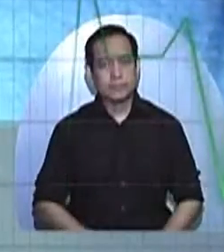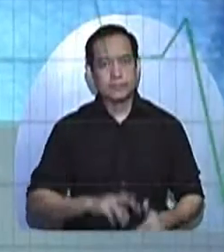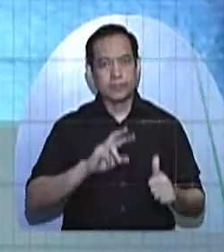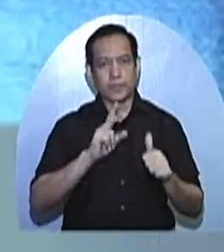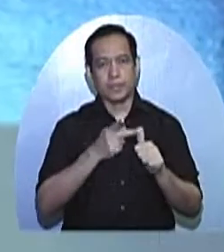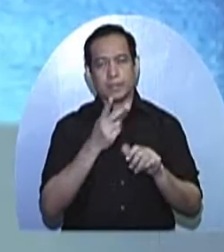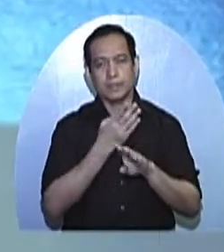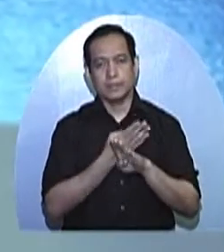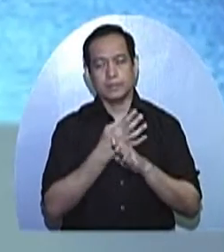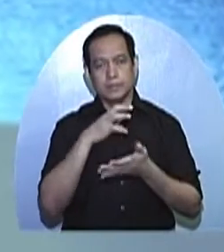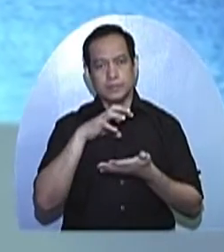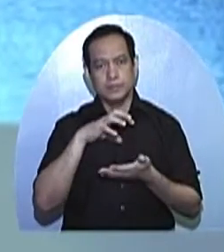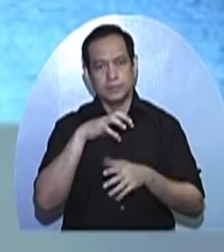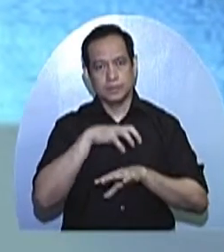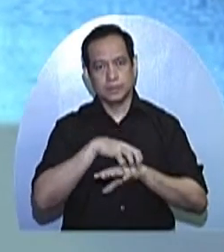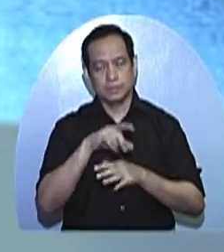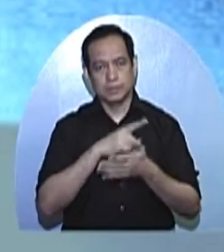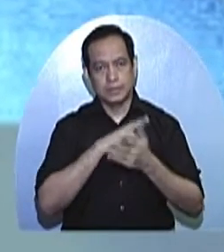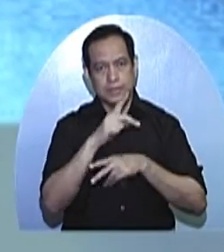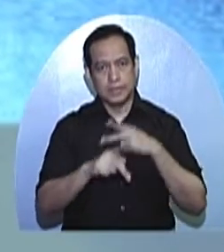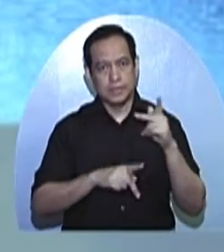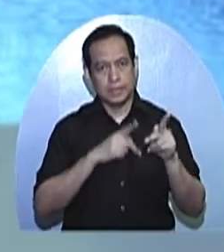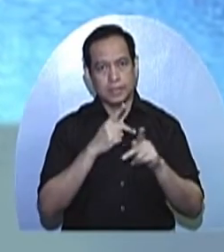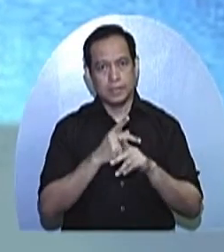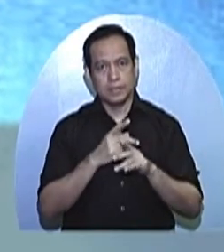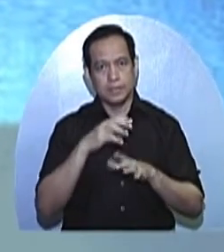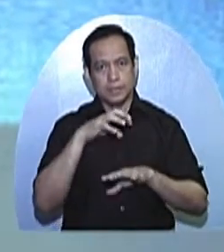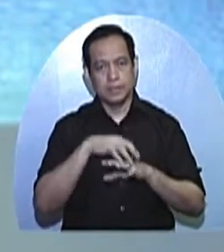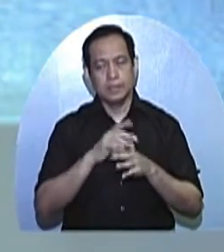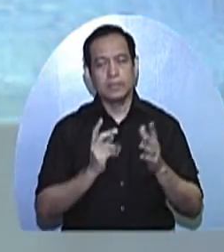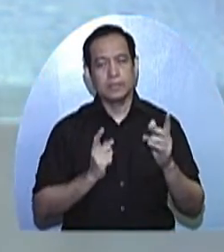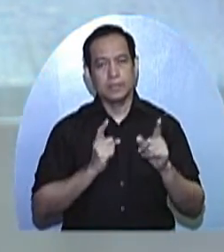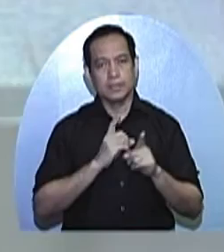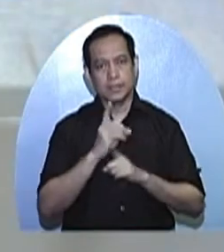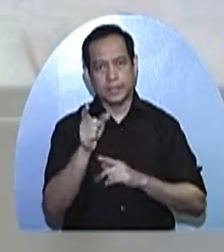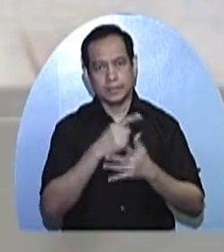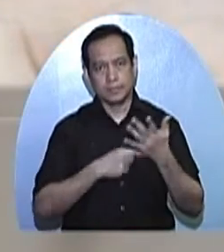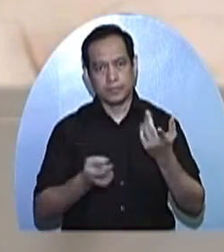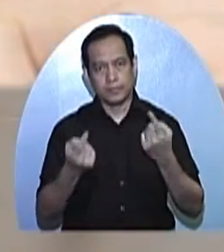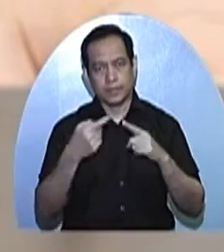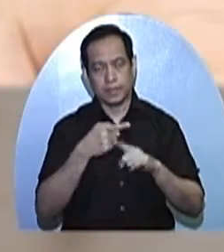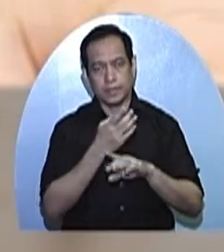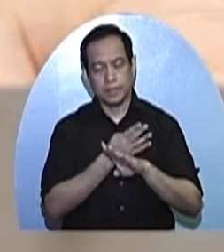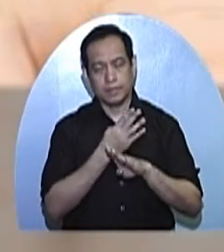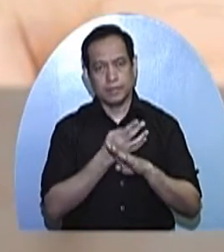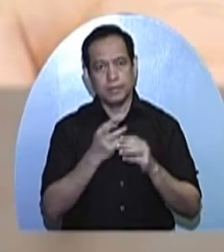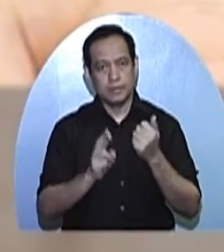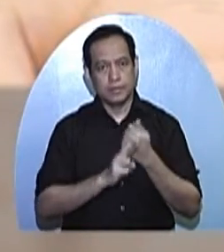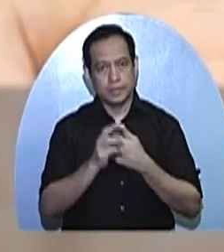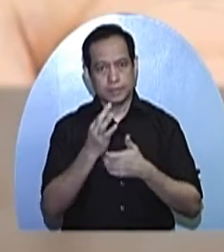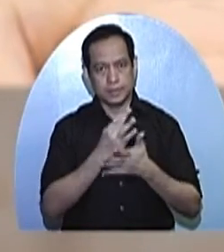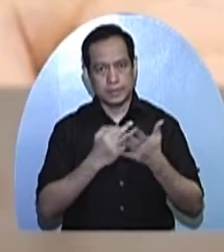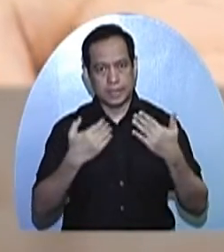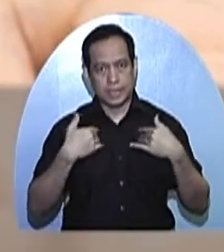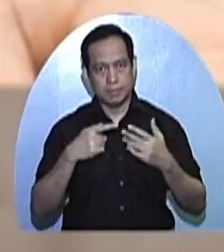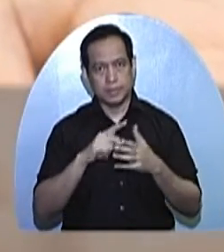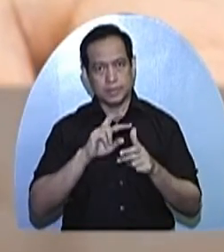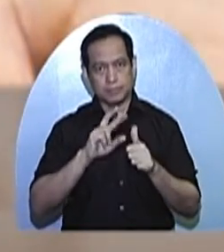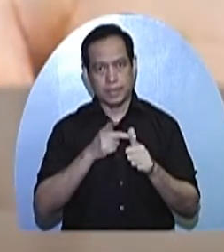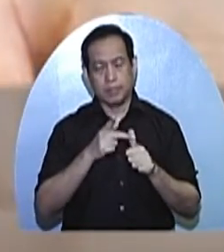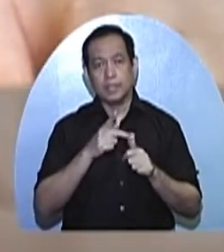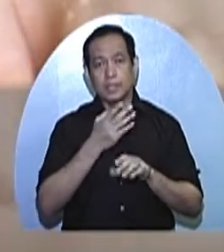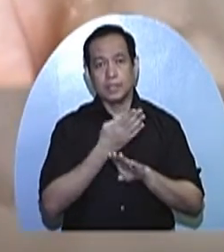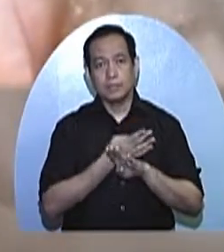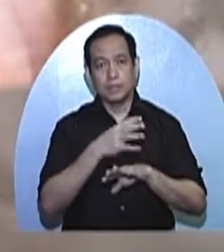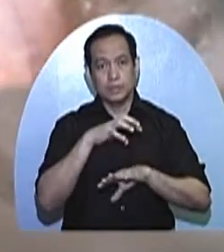Ang primary bone tumor ay isang uri ng bukol na direktang nagmumula sa buto. Ilan sa mga risk factors ng pagkakaroon ng primary